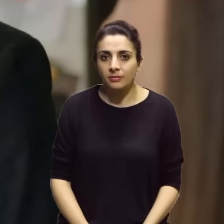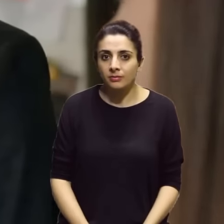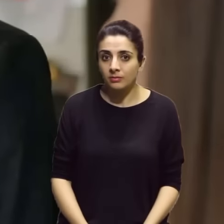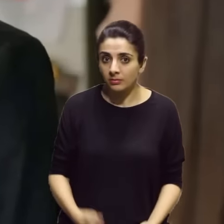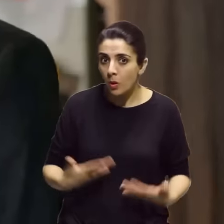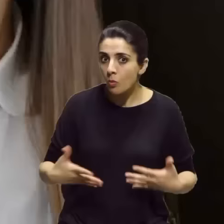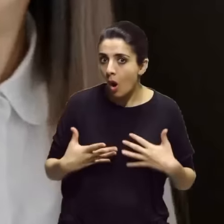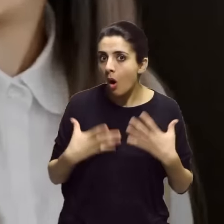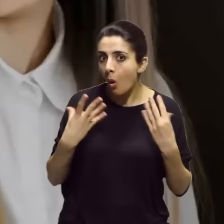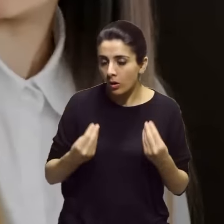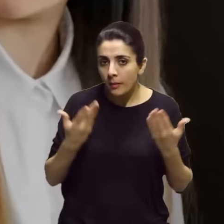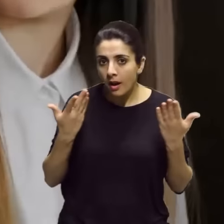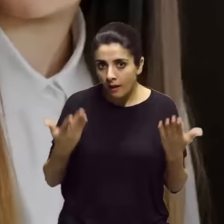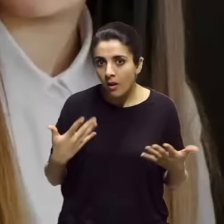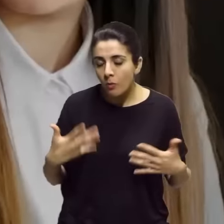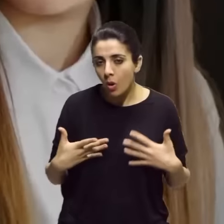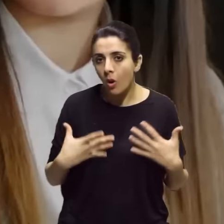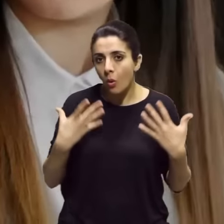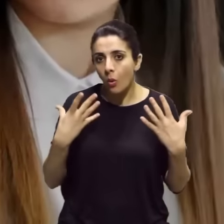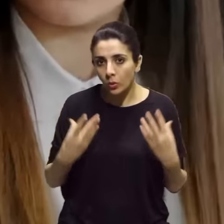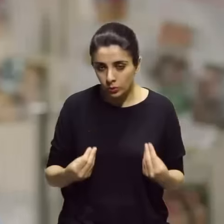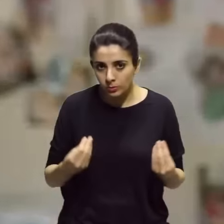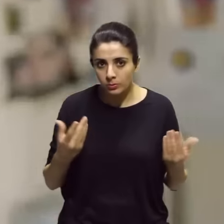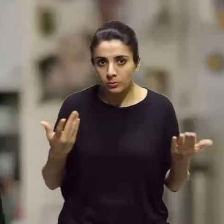Bana moral oldu. Moral oldu.